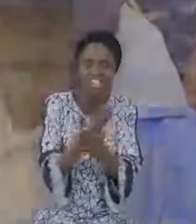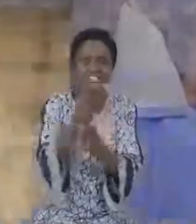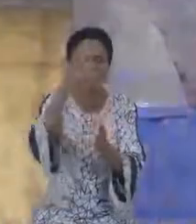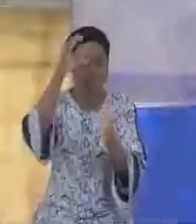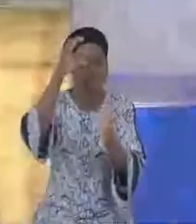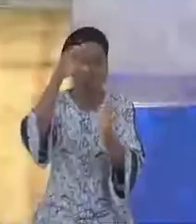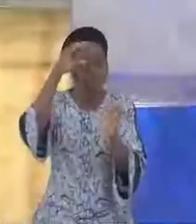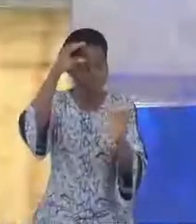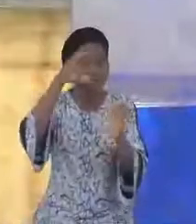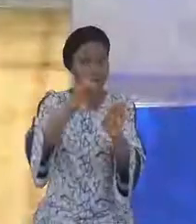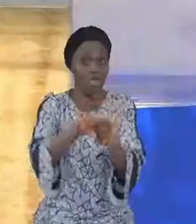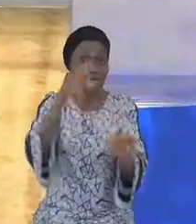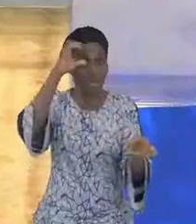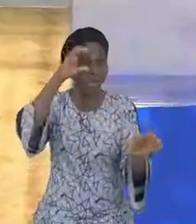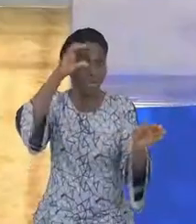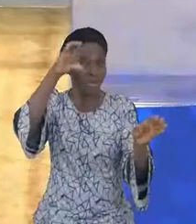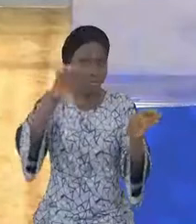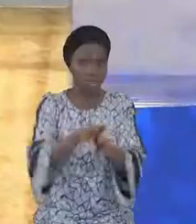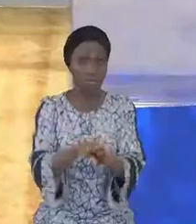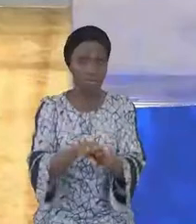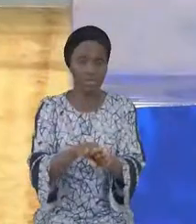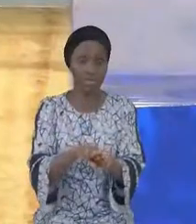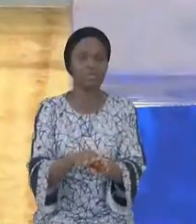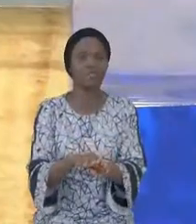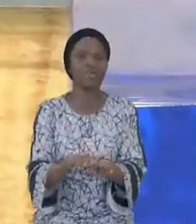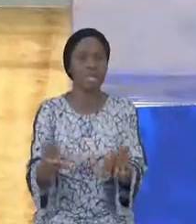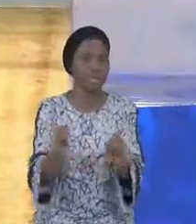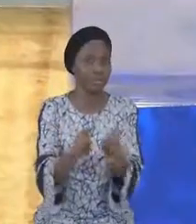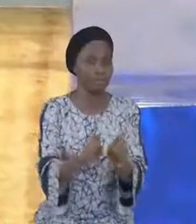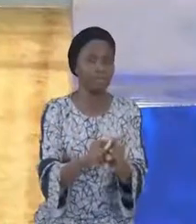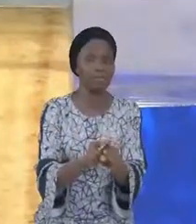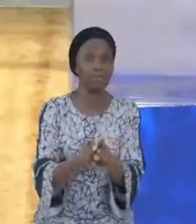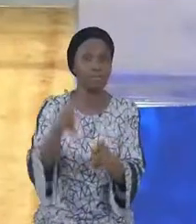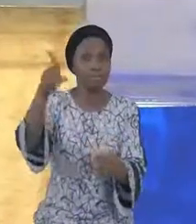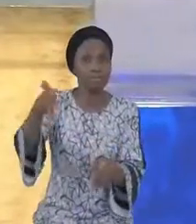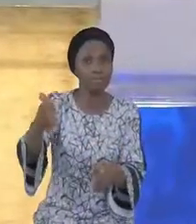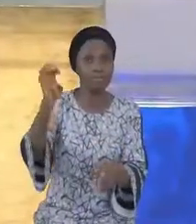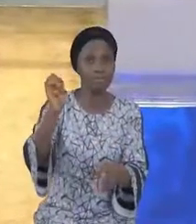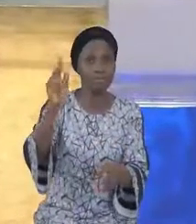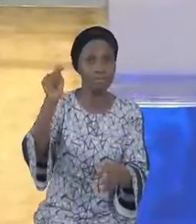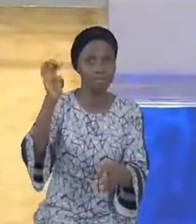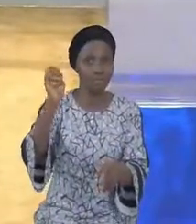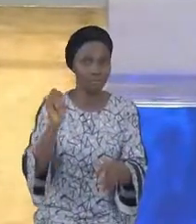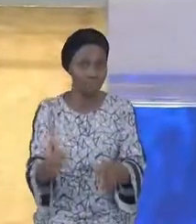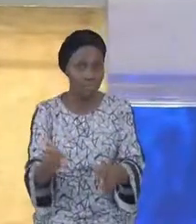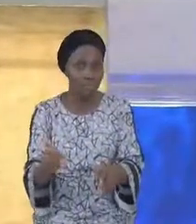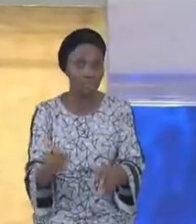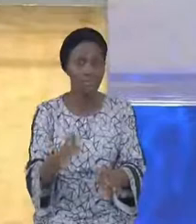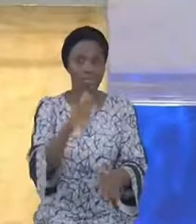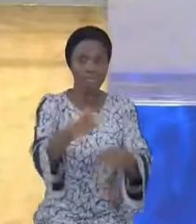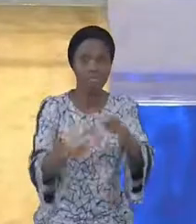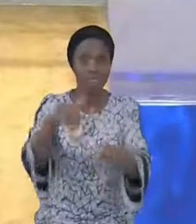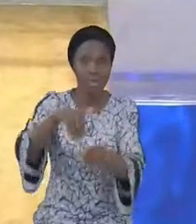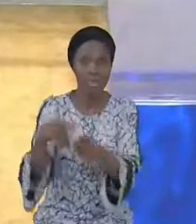arrivé maintenant dans le Nouveau Testament, Pierre marche seulement dans la rue et les malades, les